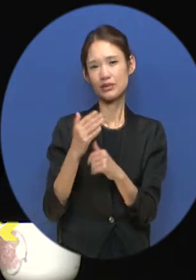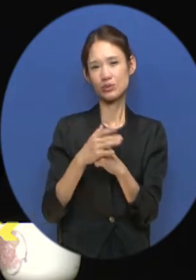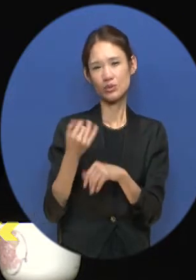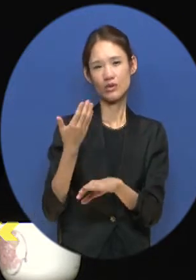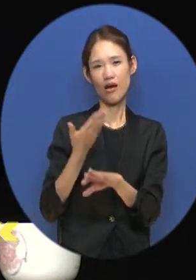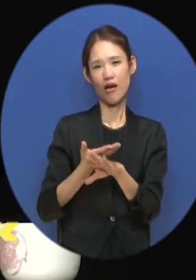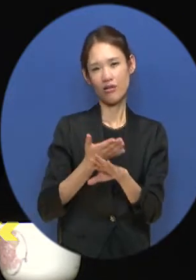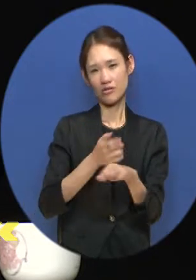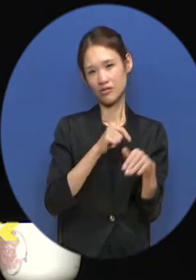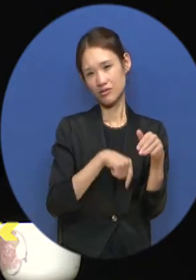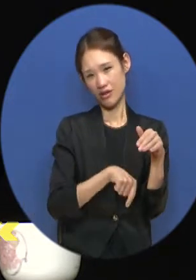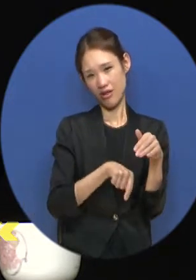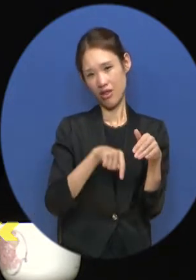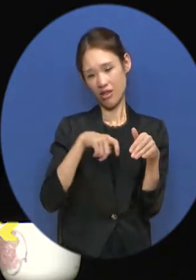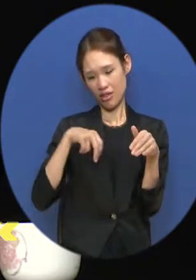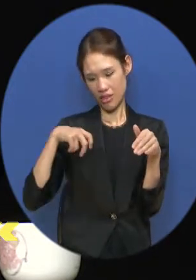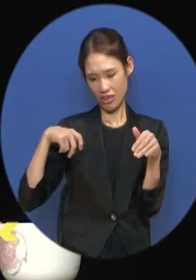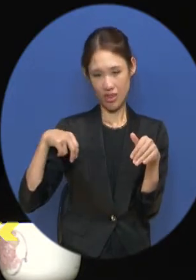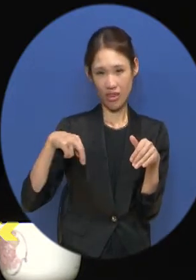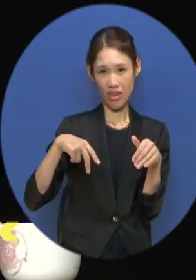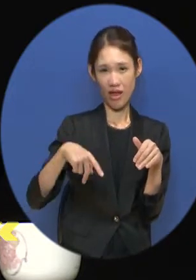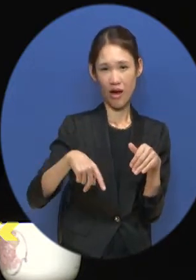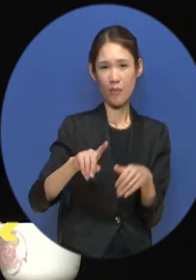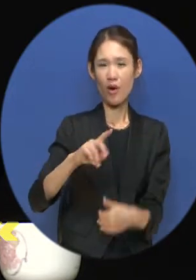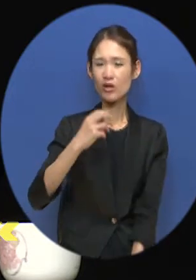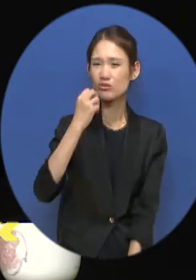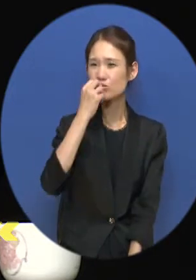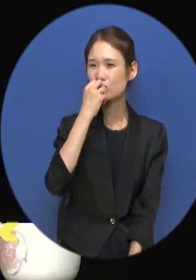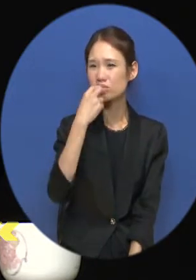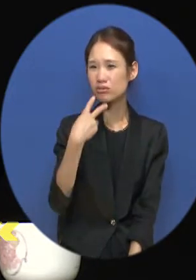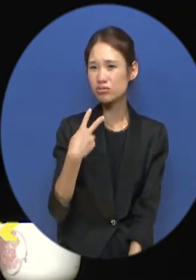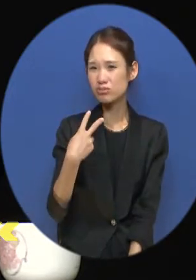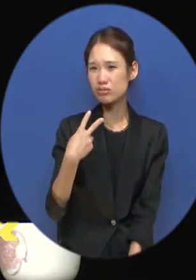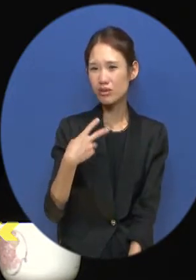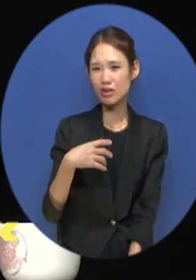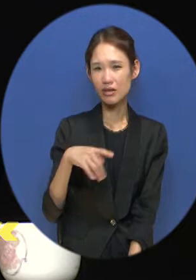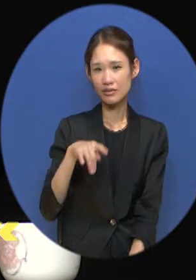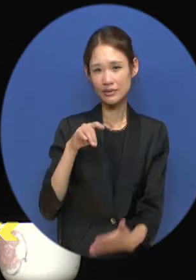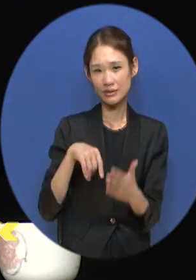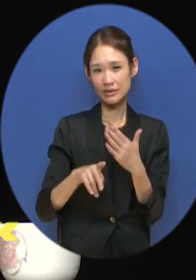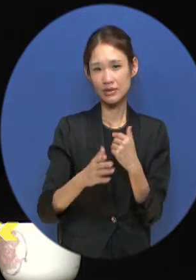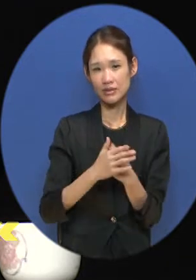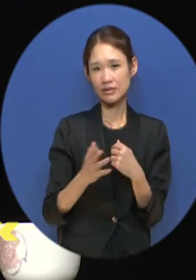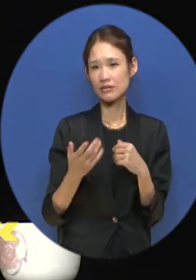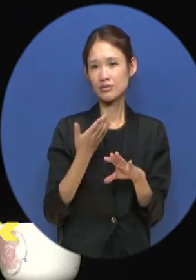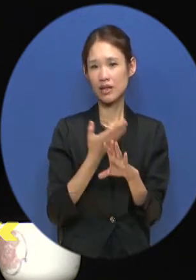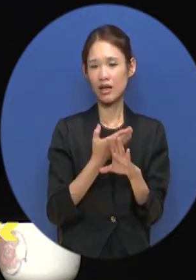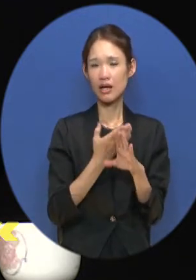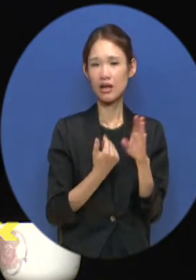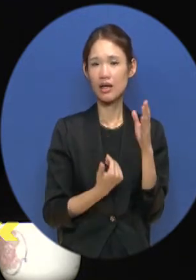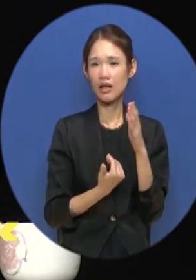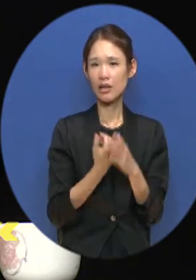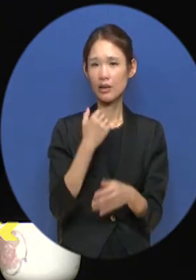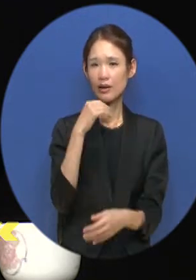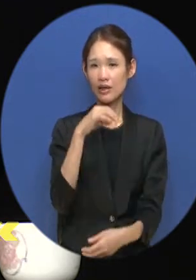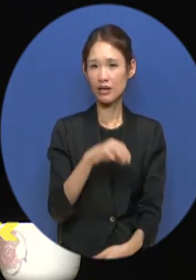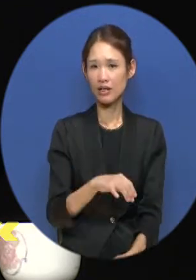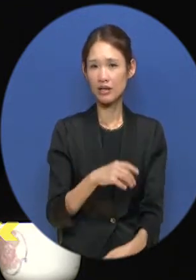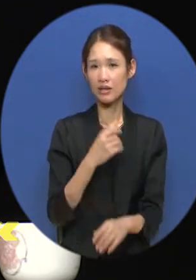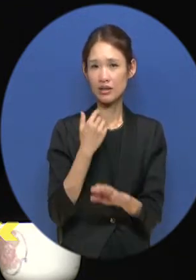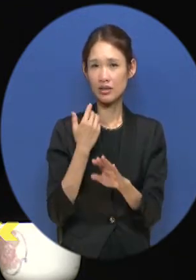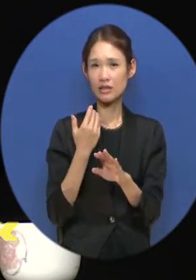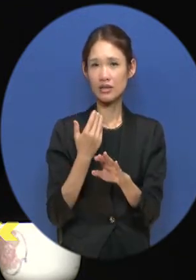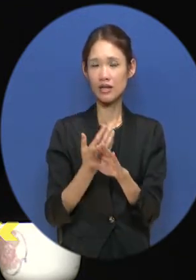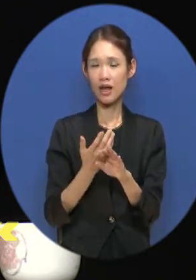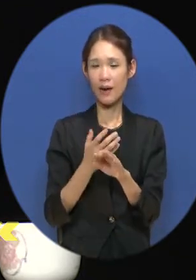뭐 여러 가지 그 우선 냄새가 많이 나잖아요. 지하에 내려가면은 이런 것들은